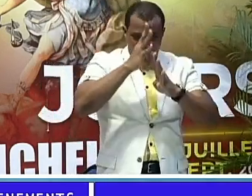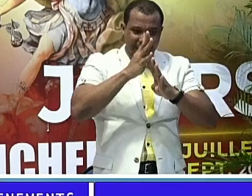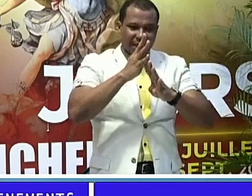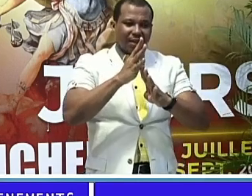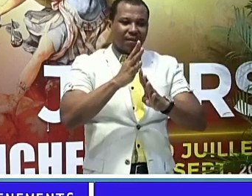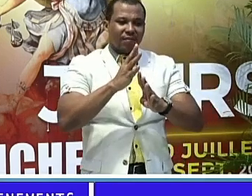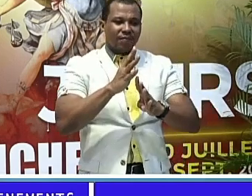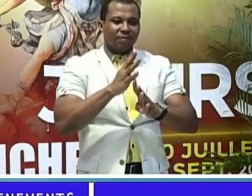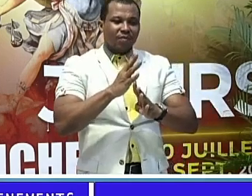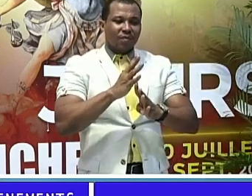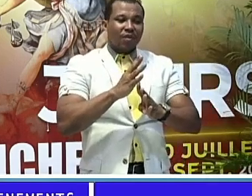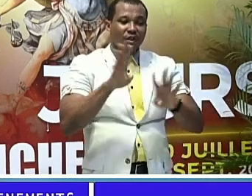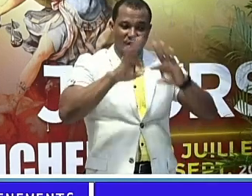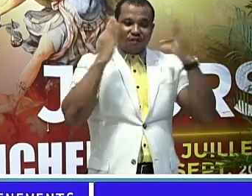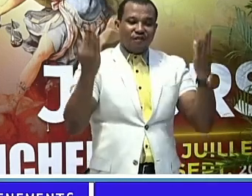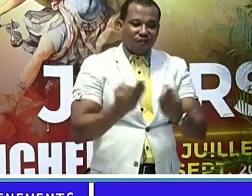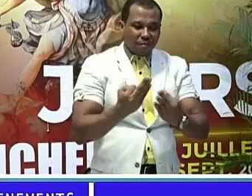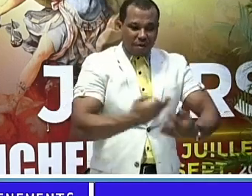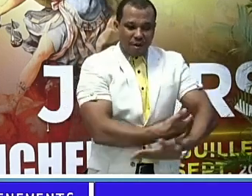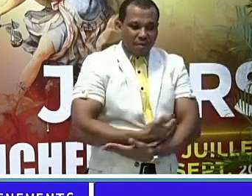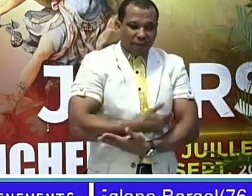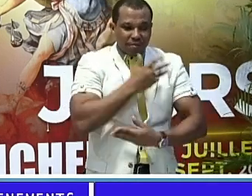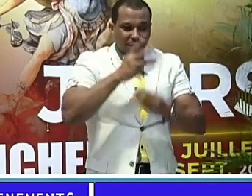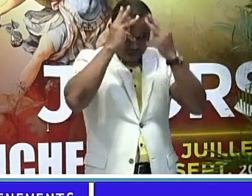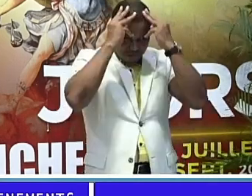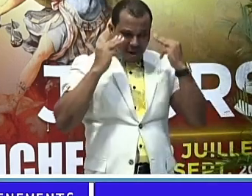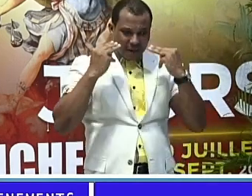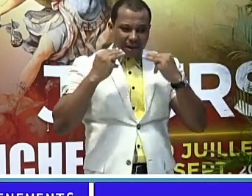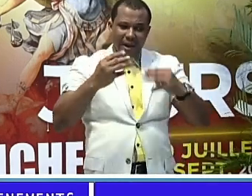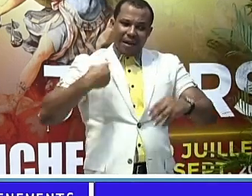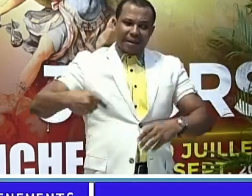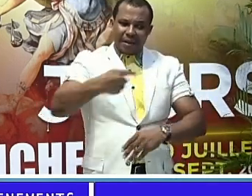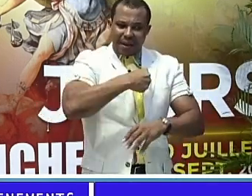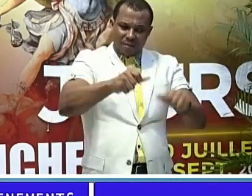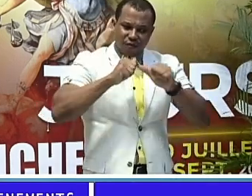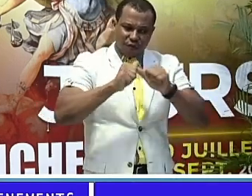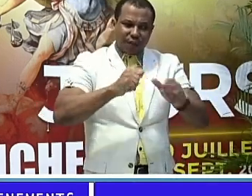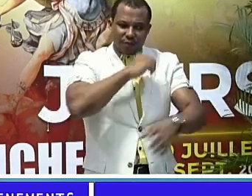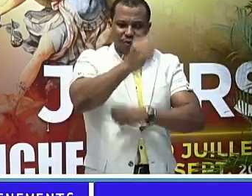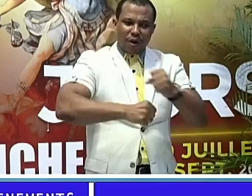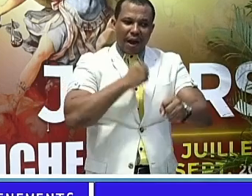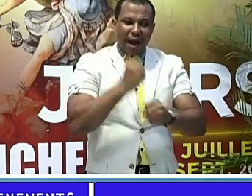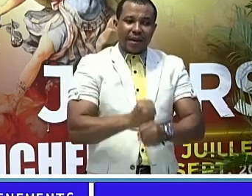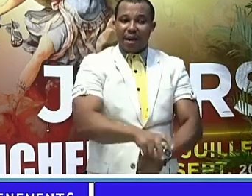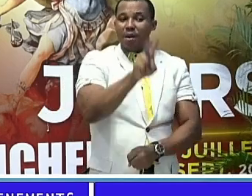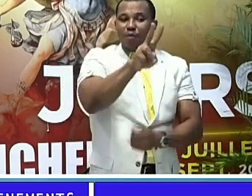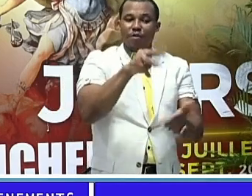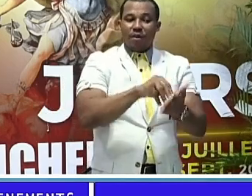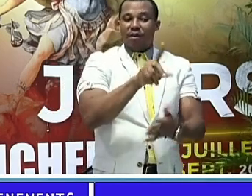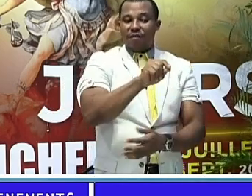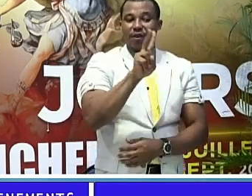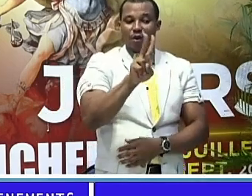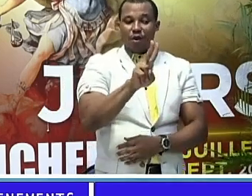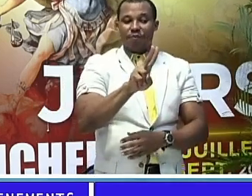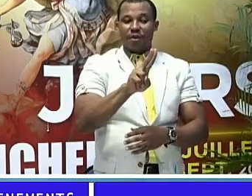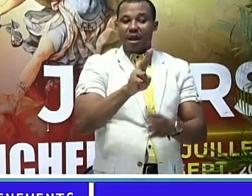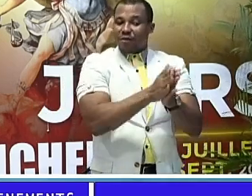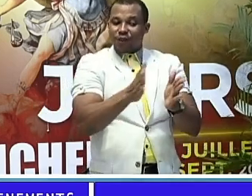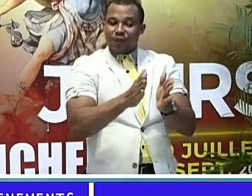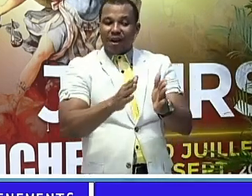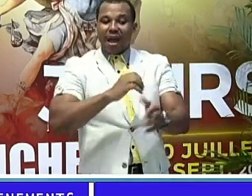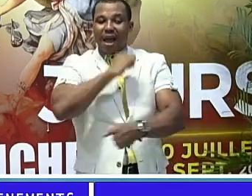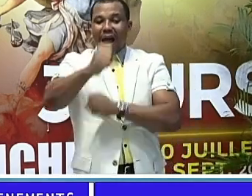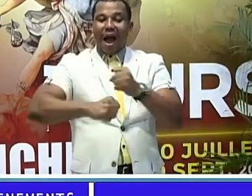là, on a continué. Qu'on y a la sainte pral fait pour année 2022-2023, nous pral fait